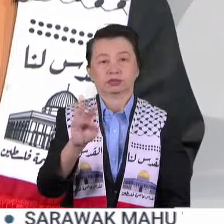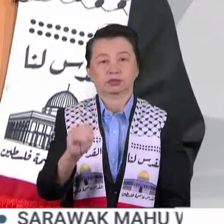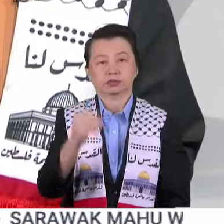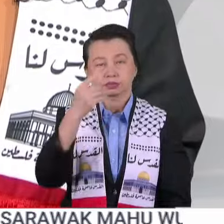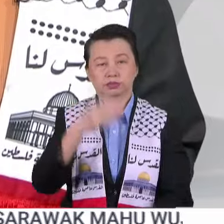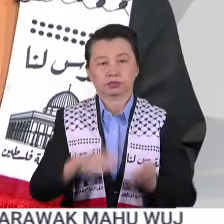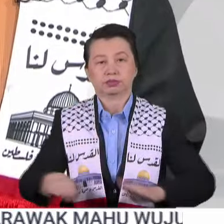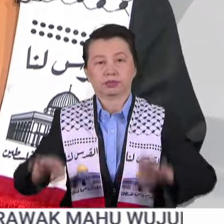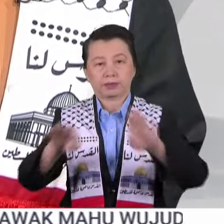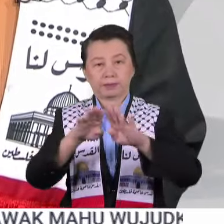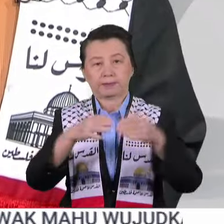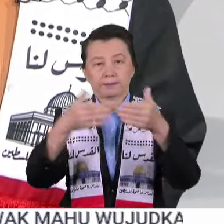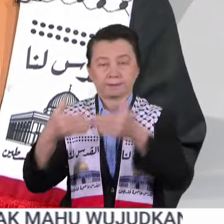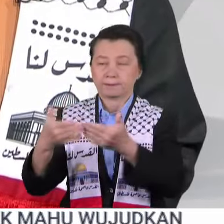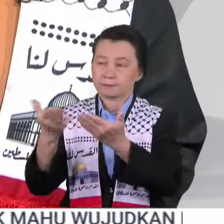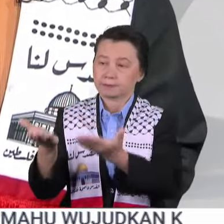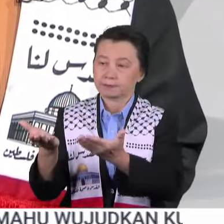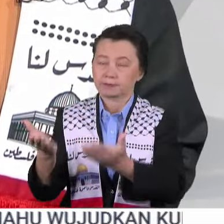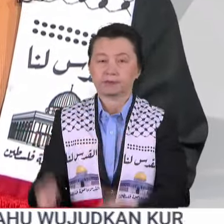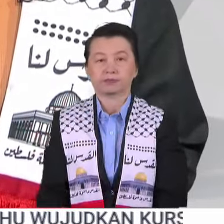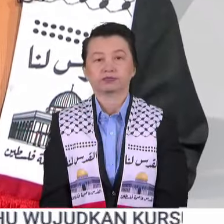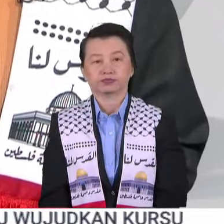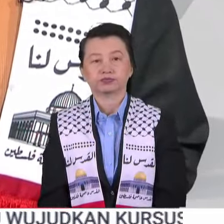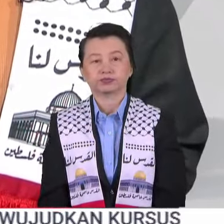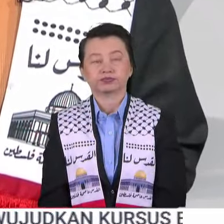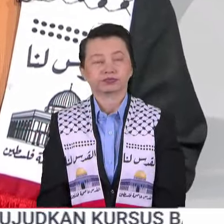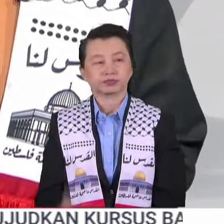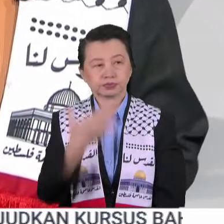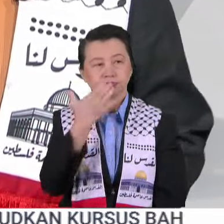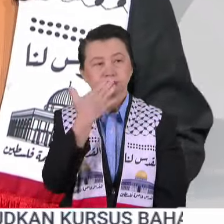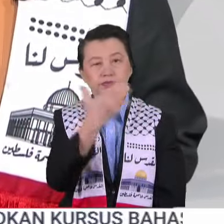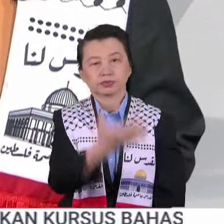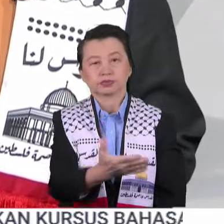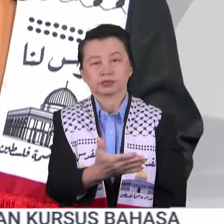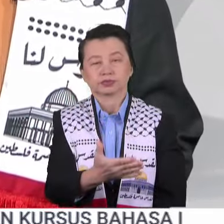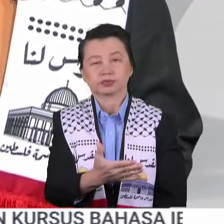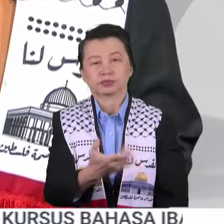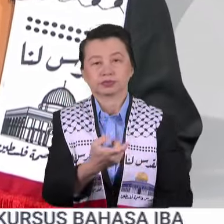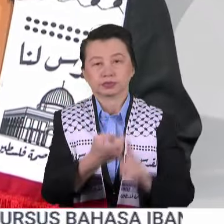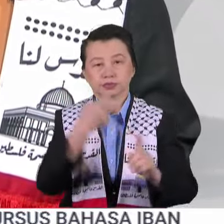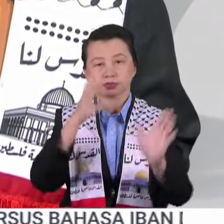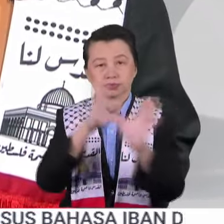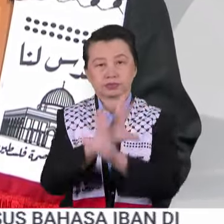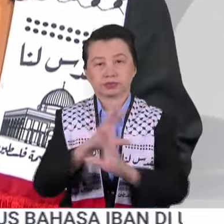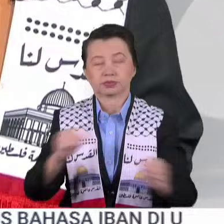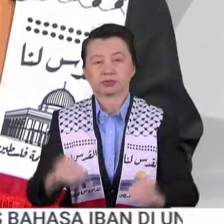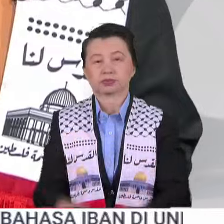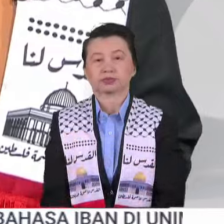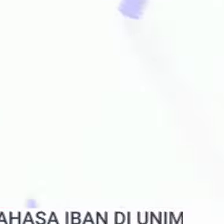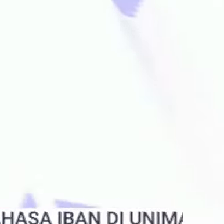untuk berita seterusnya. Silakan Nurul. Terima kasih atas perincian daripada Sarawak itu.